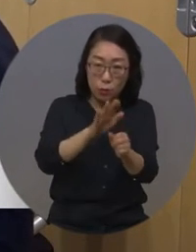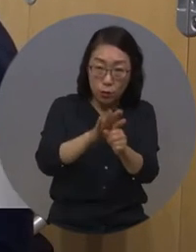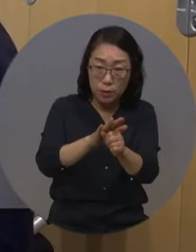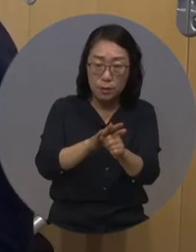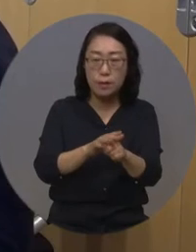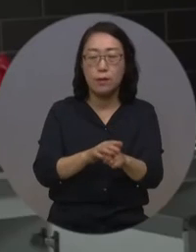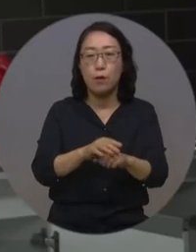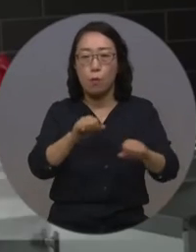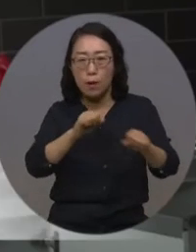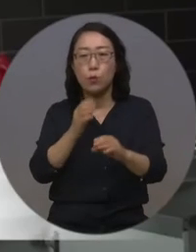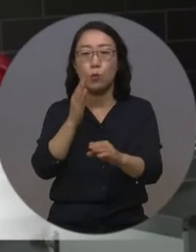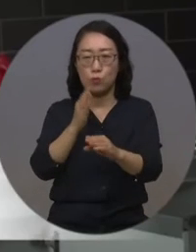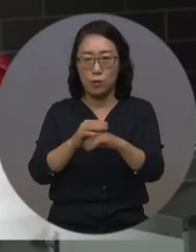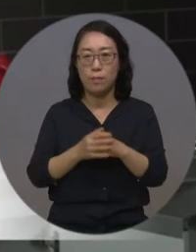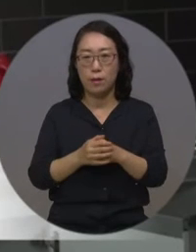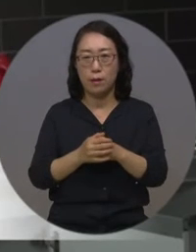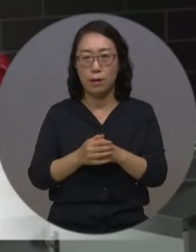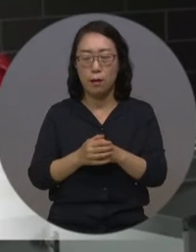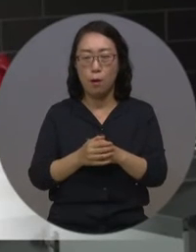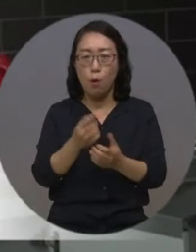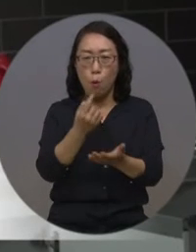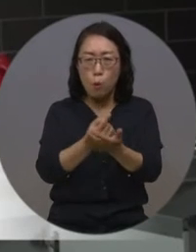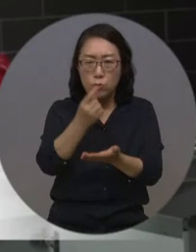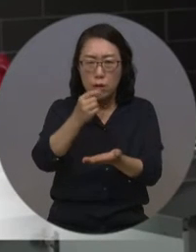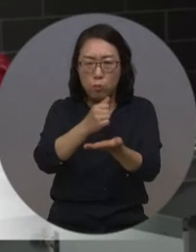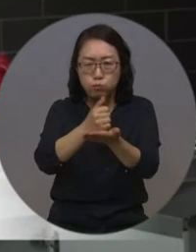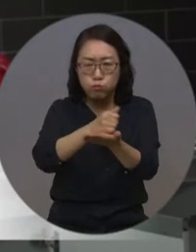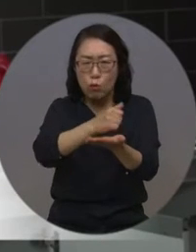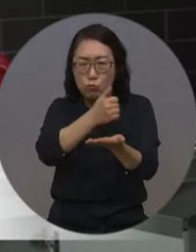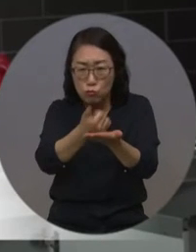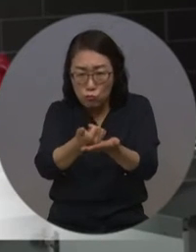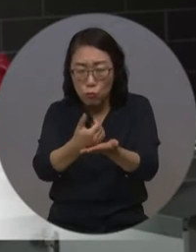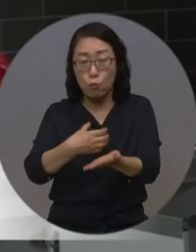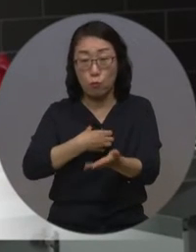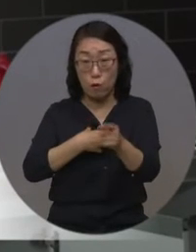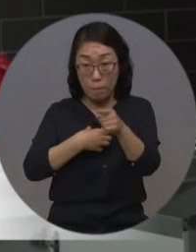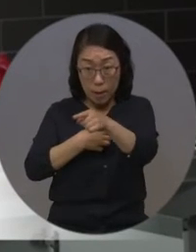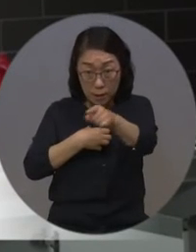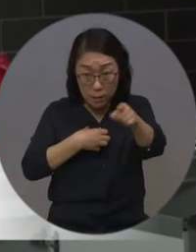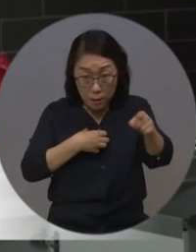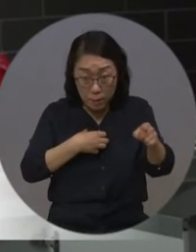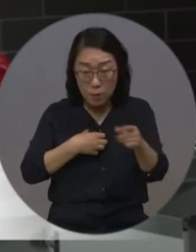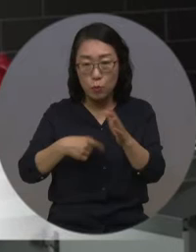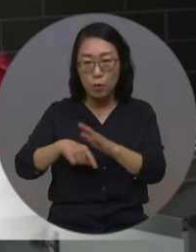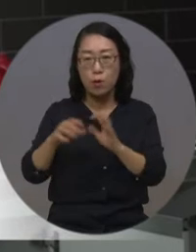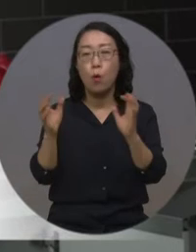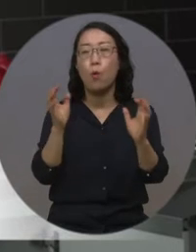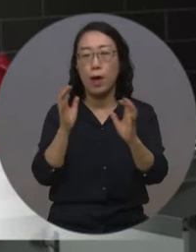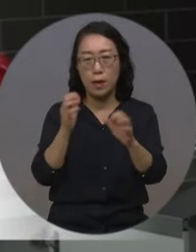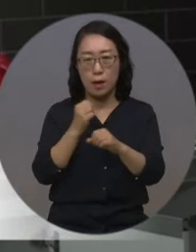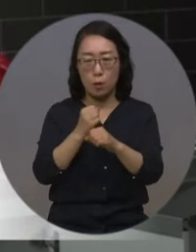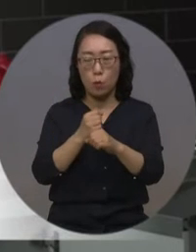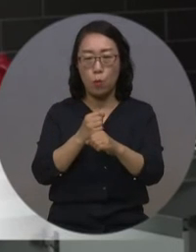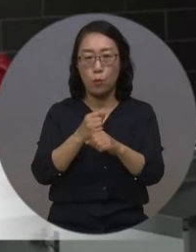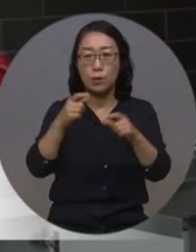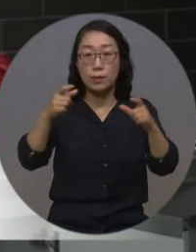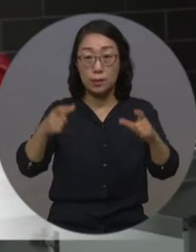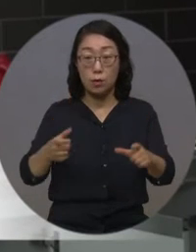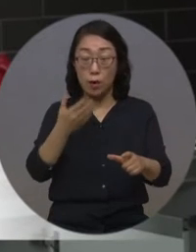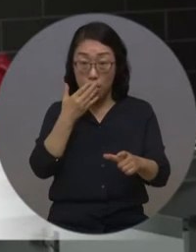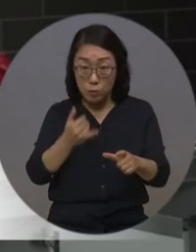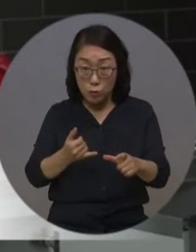가동하고 있습니다. 고독사 위험이 다분히 있는 대상을 위해서 통합 사례 회의를 열고 지역에 활용